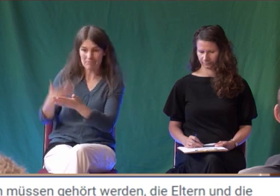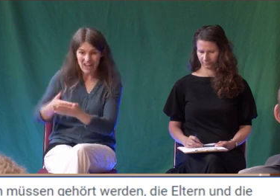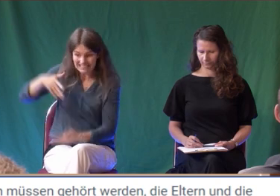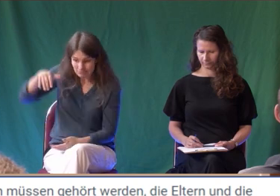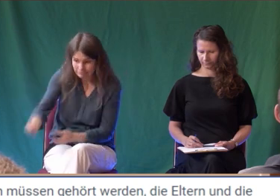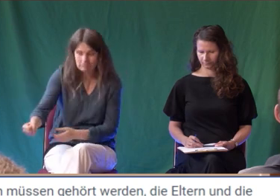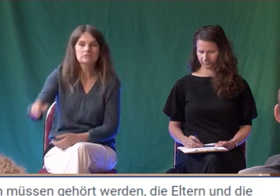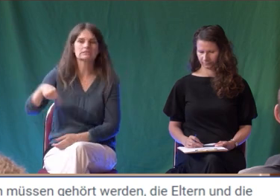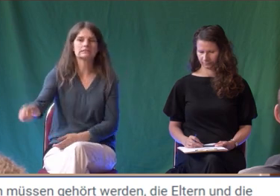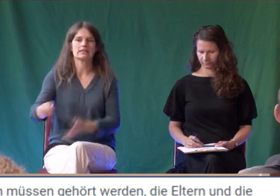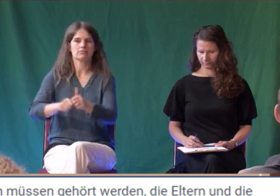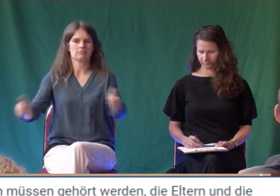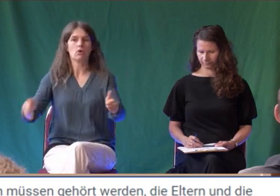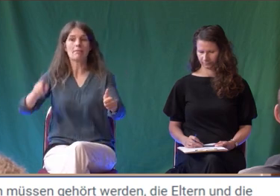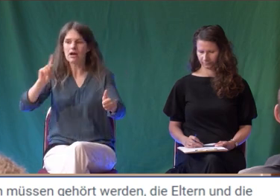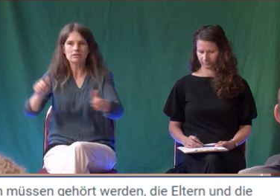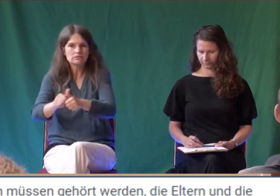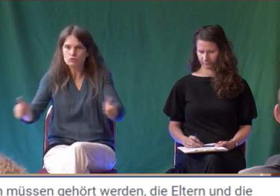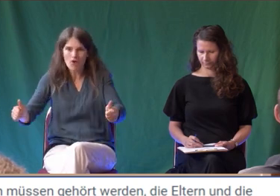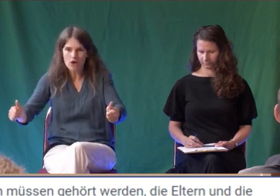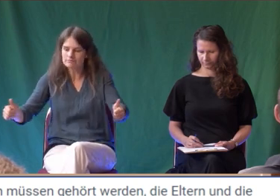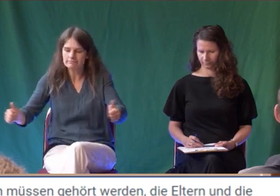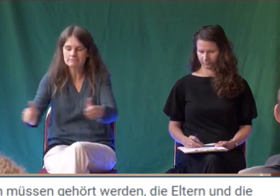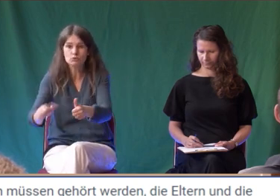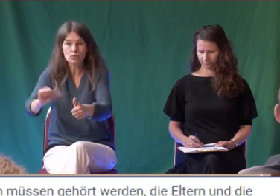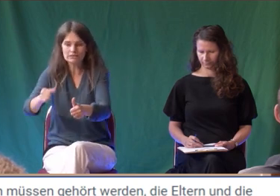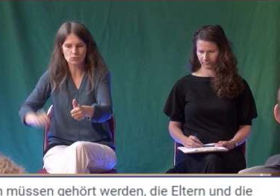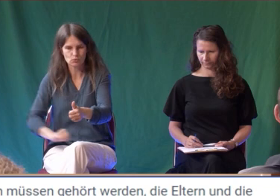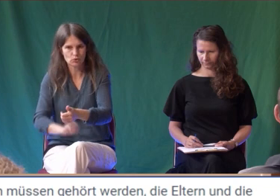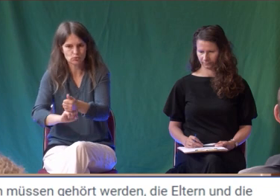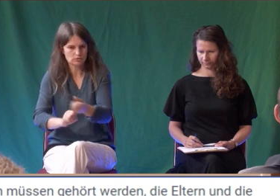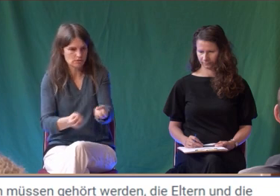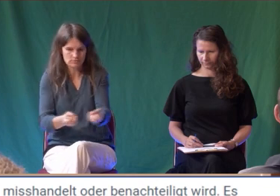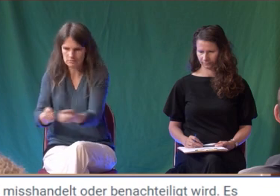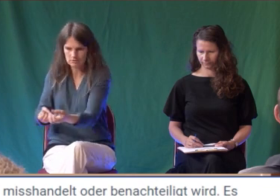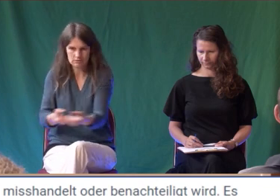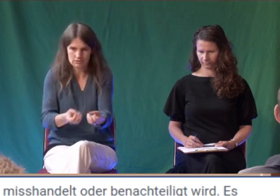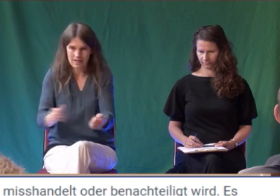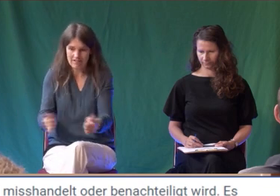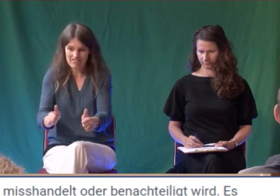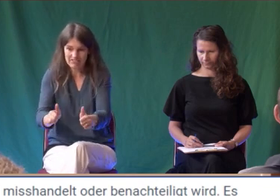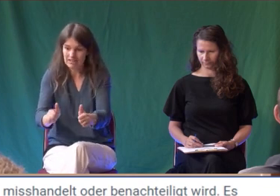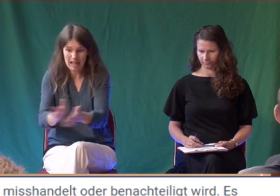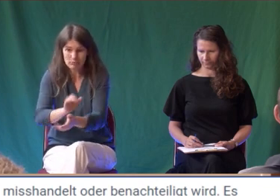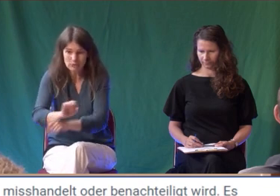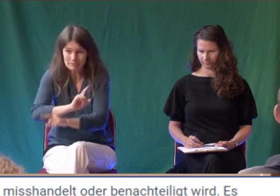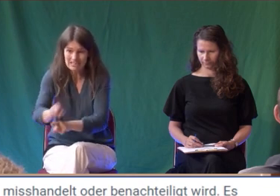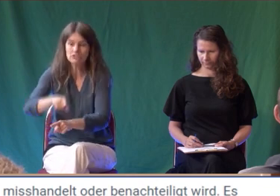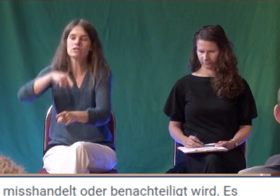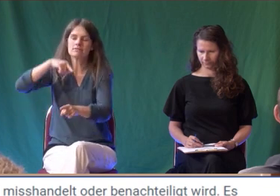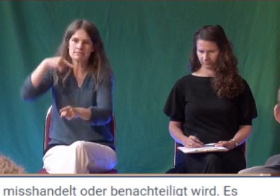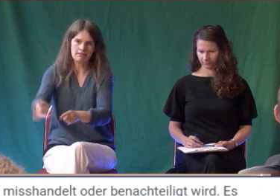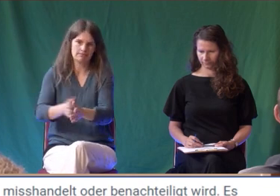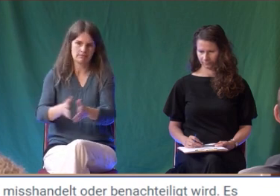muss die Familie erst unterstützt werden dabei dass sozusagen die erziehungsrolle ausgeführt werden kann und erst wenn das